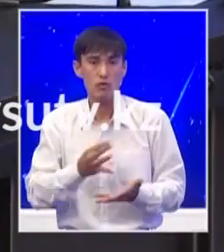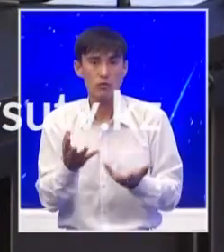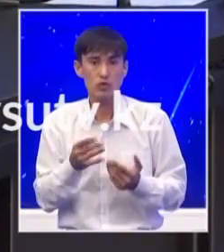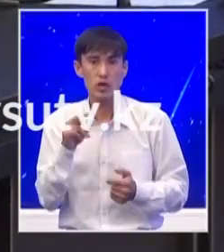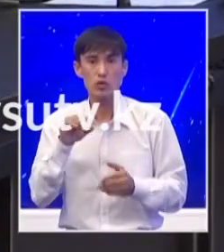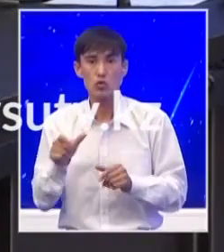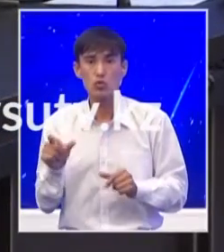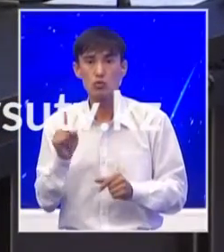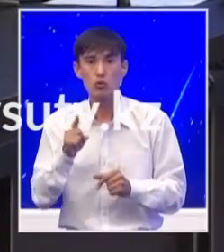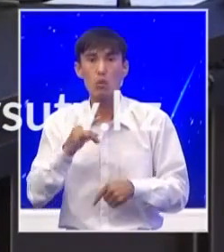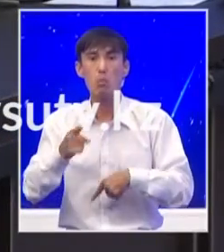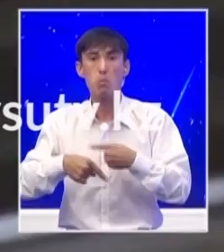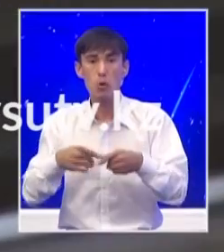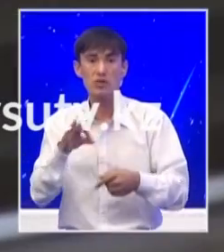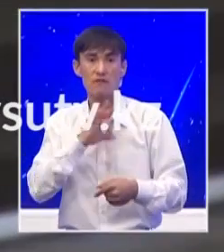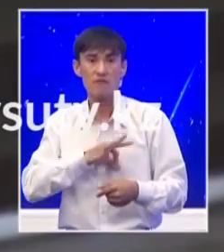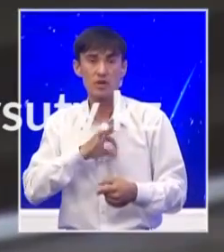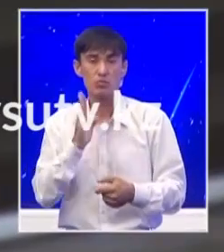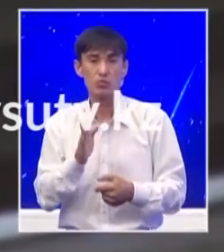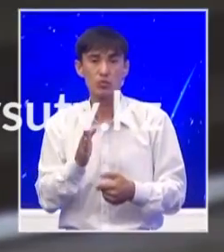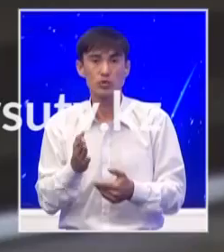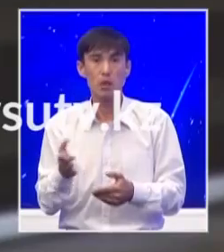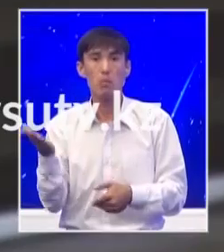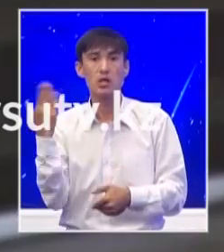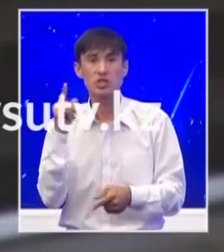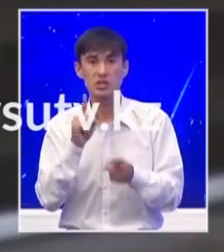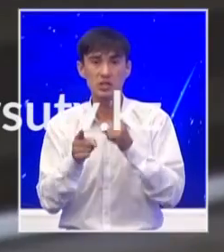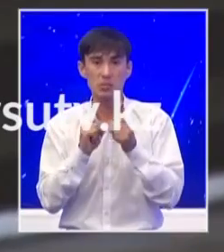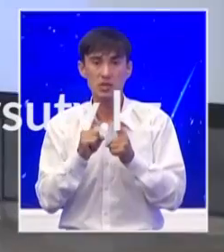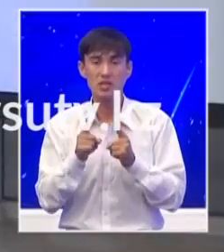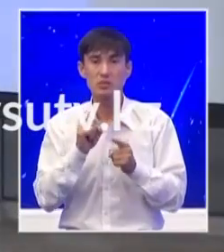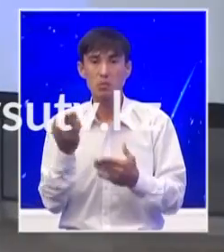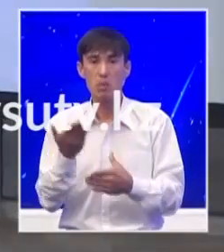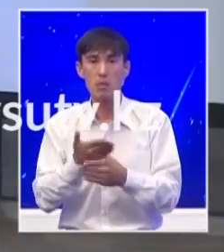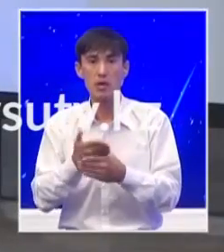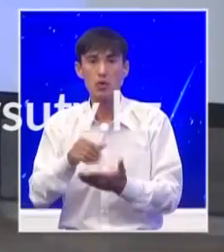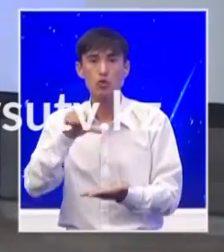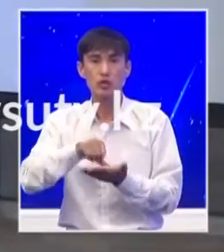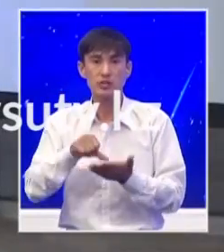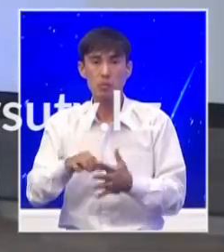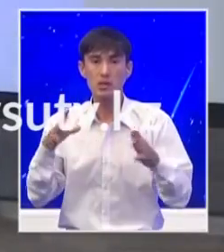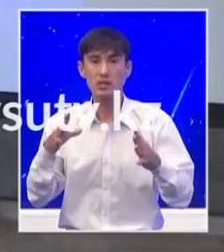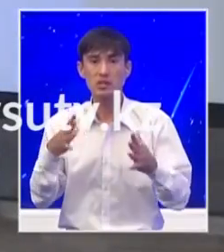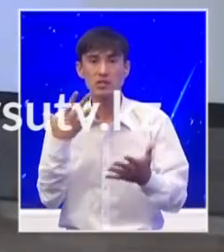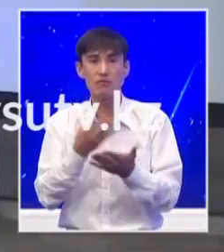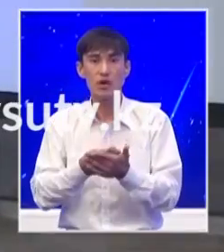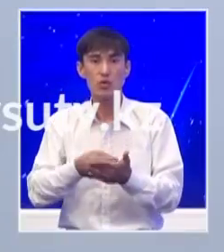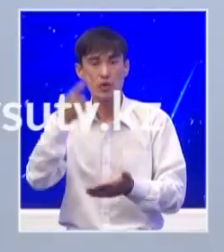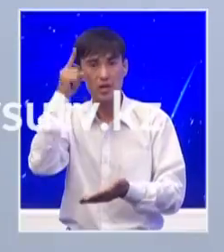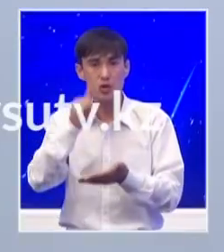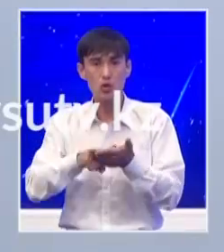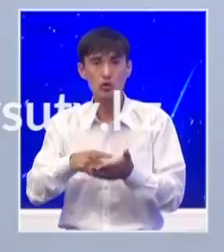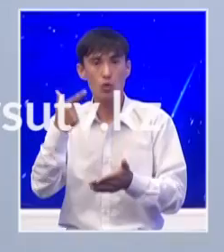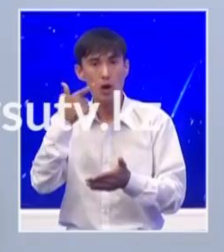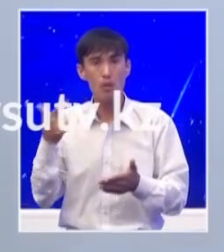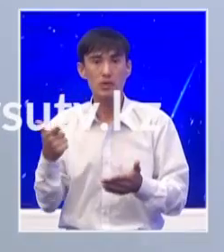людям, чтобы позднее извлечь из этого выгоду. На прошедшем семинаре спикеры помогли участникам повысить свою религиозную грамотность,